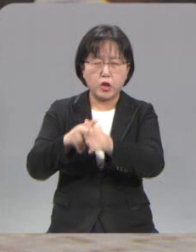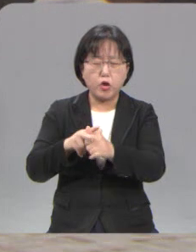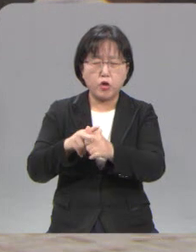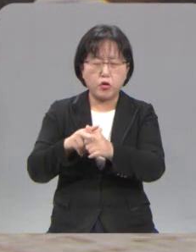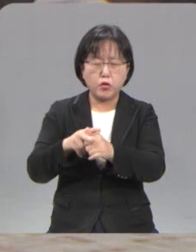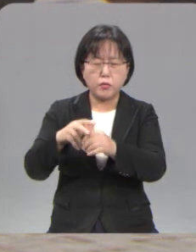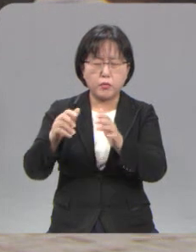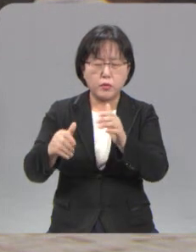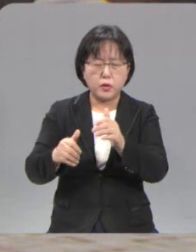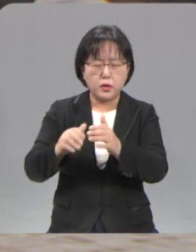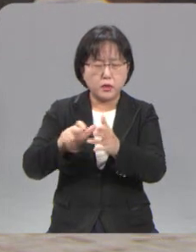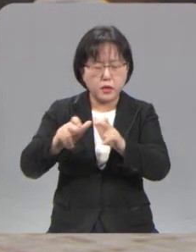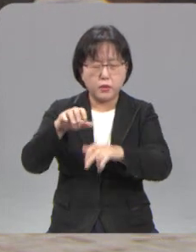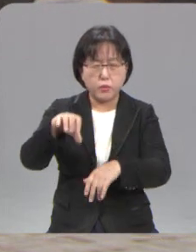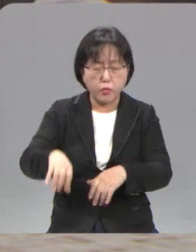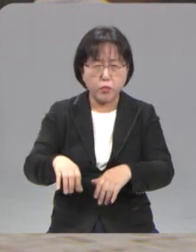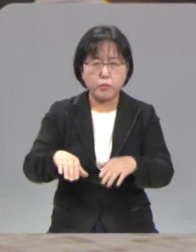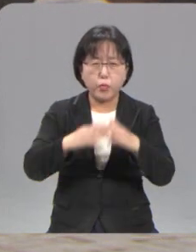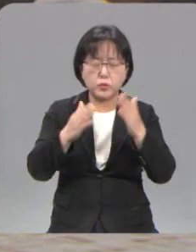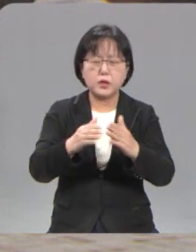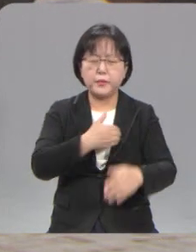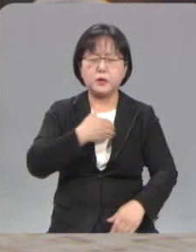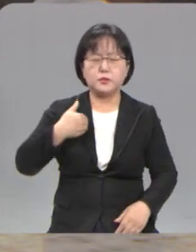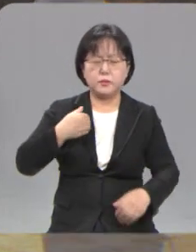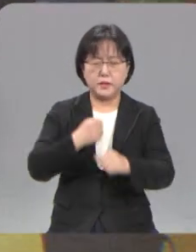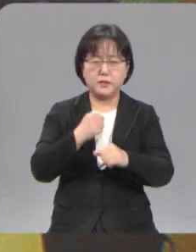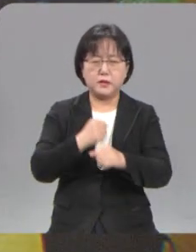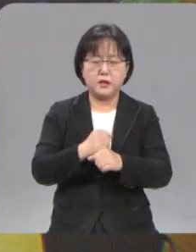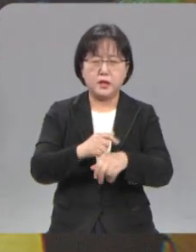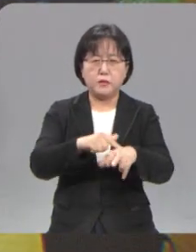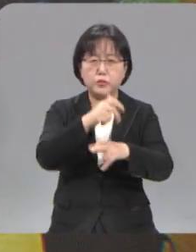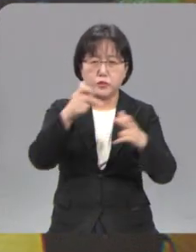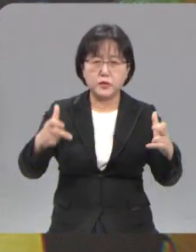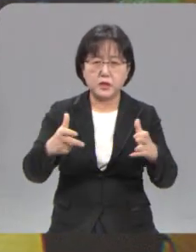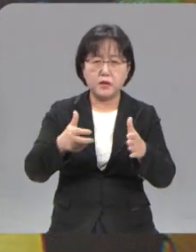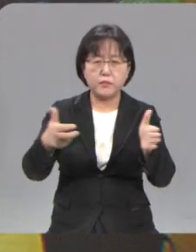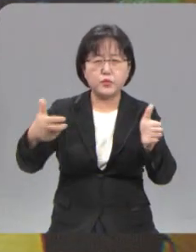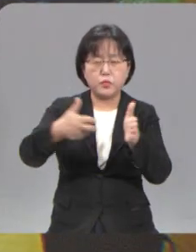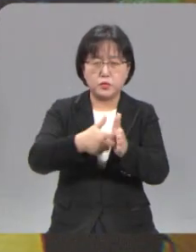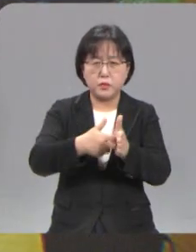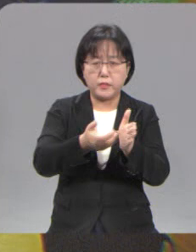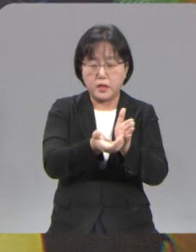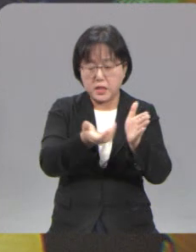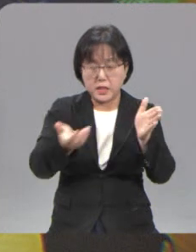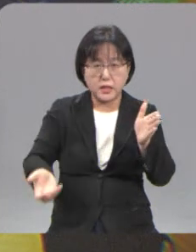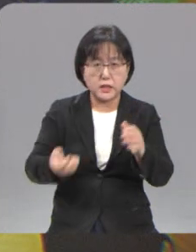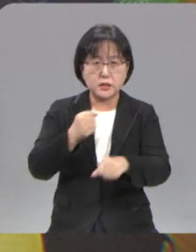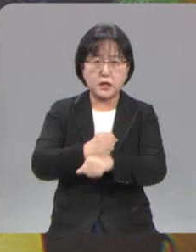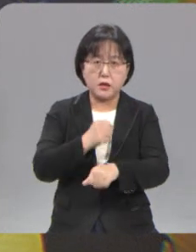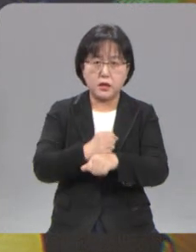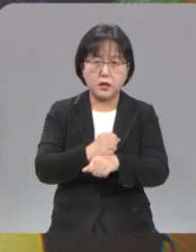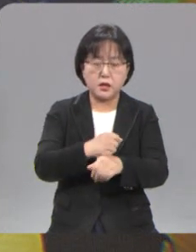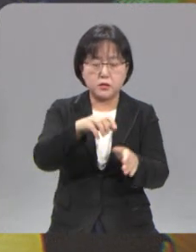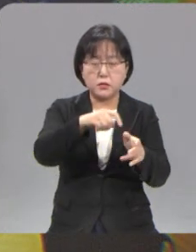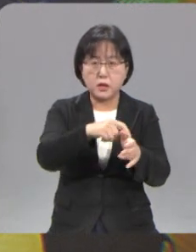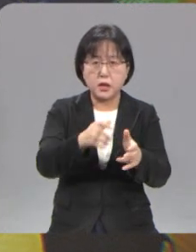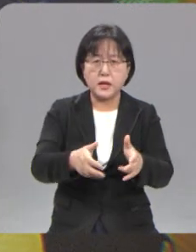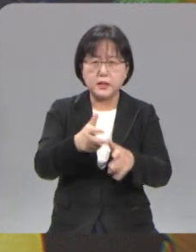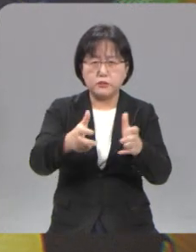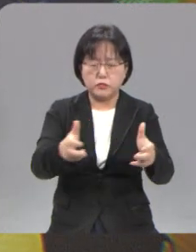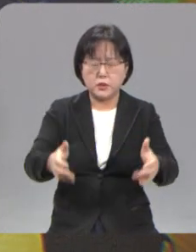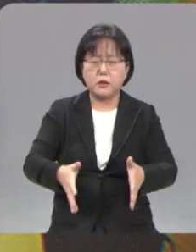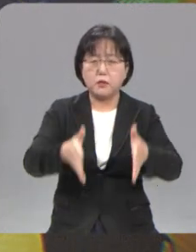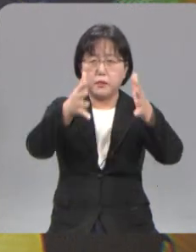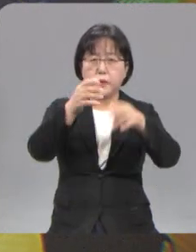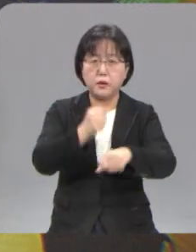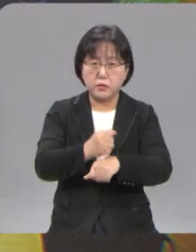이용자와 지역 주민 모두가 만족하게 만들겠습니다 무등산 버스 종류장 종점을 아래쪽으로 이전시킬 뒤 그 자리에 주차 타워를